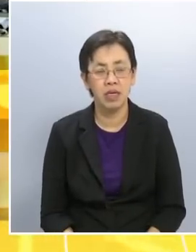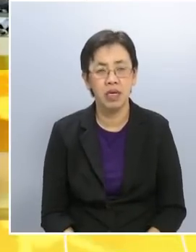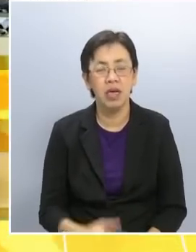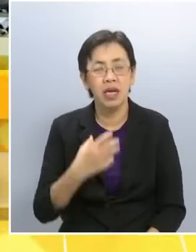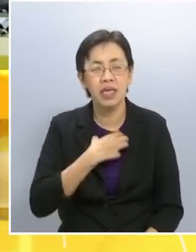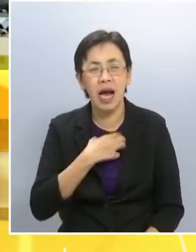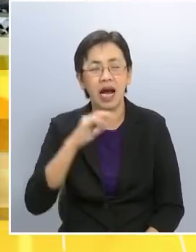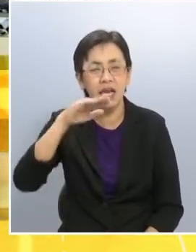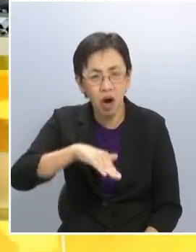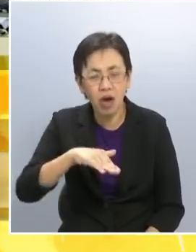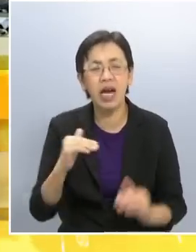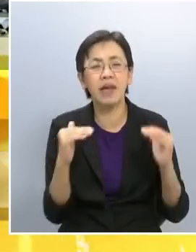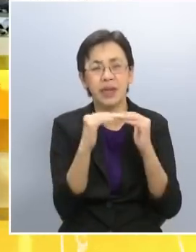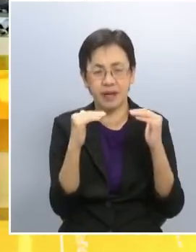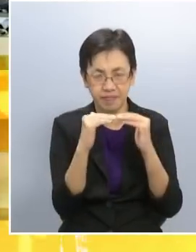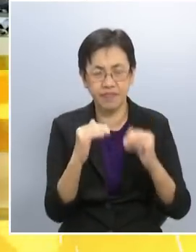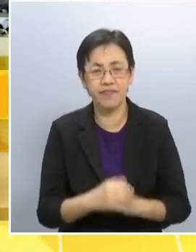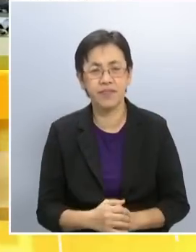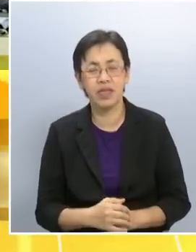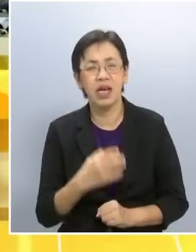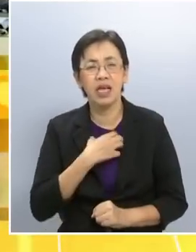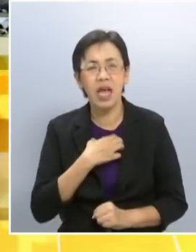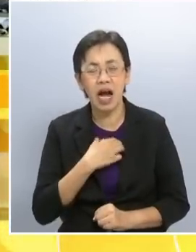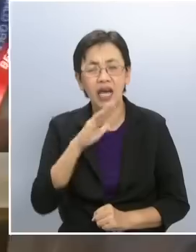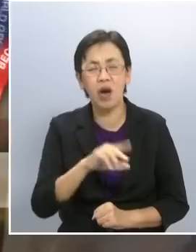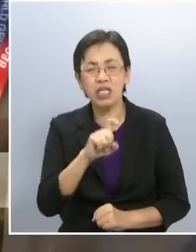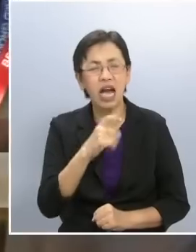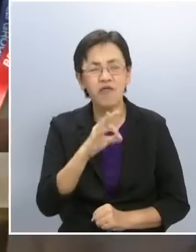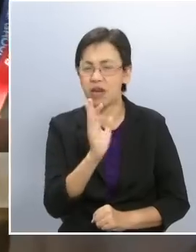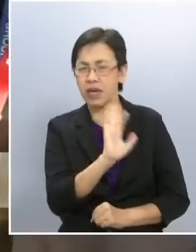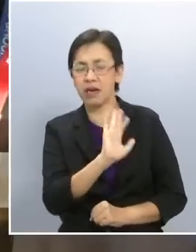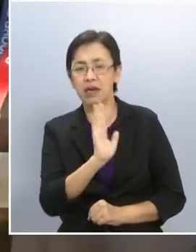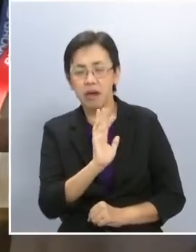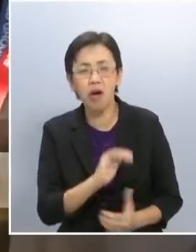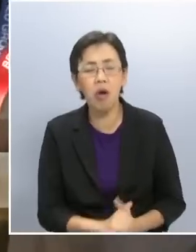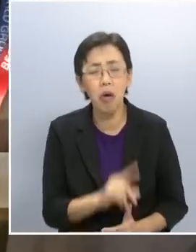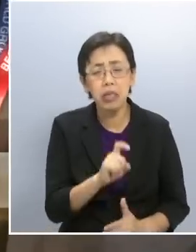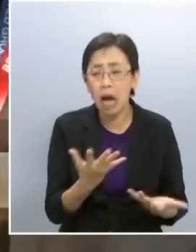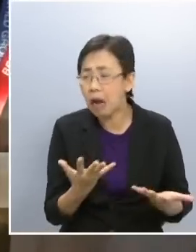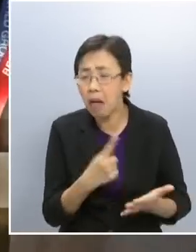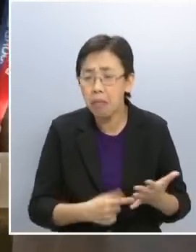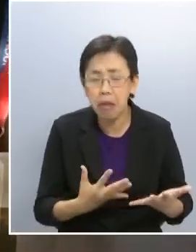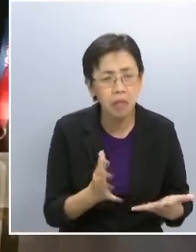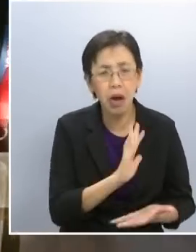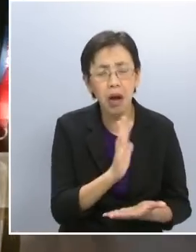องหนูว่าได้รับความเป็นธรรมน้องหนูต้องไม่ตายฟรีค่ะพี่อนาคตเขาอีกยาวไกลอ่ะ